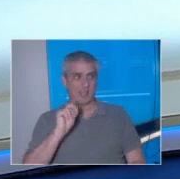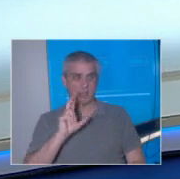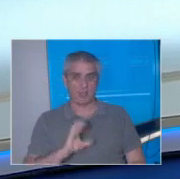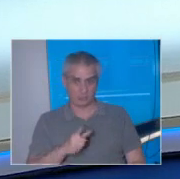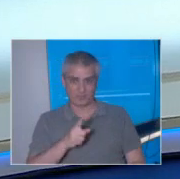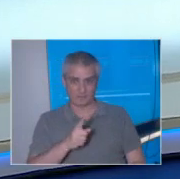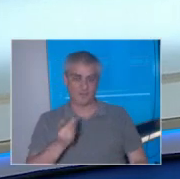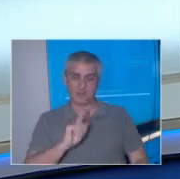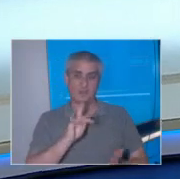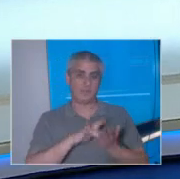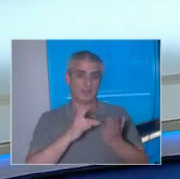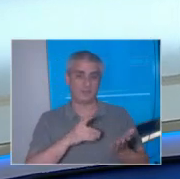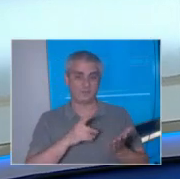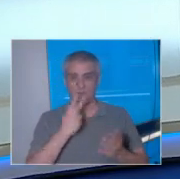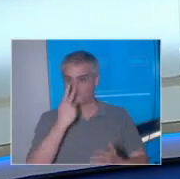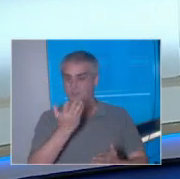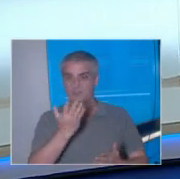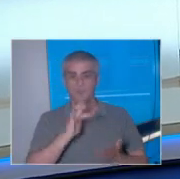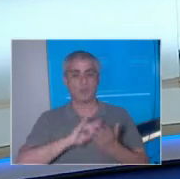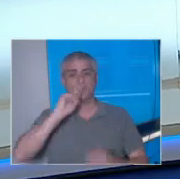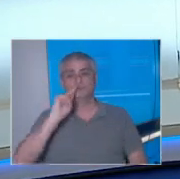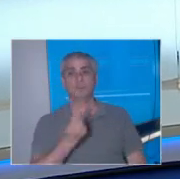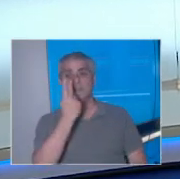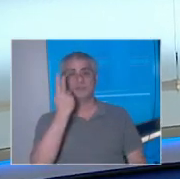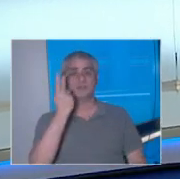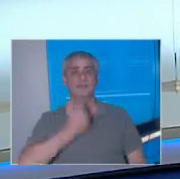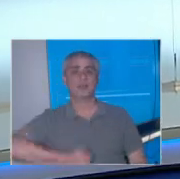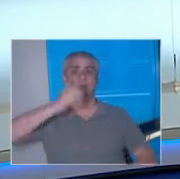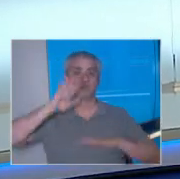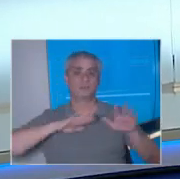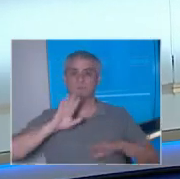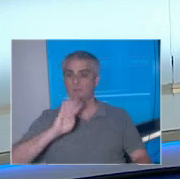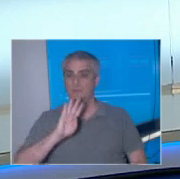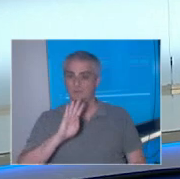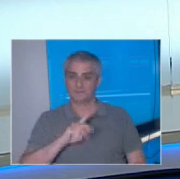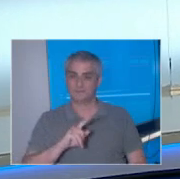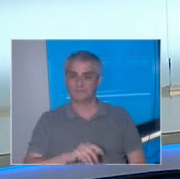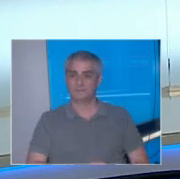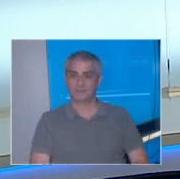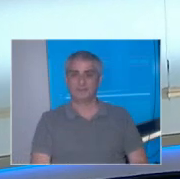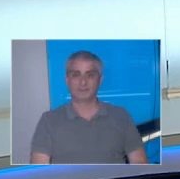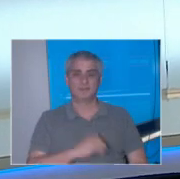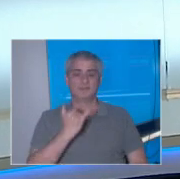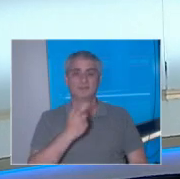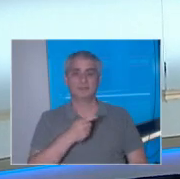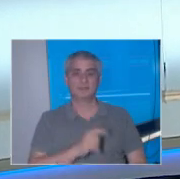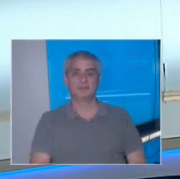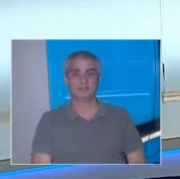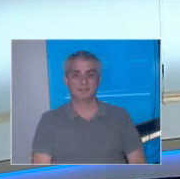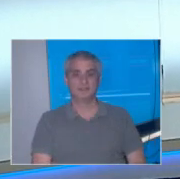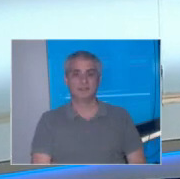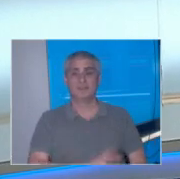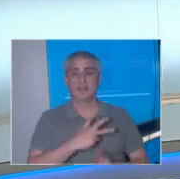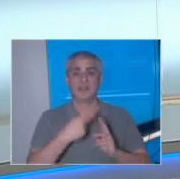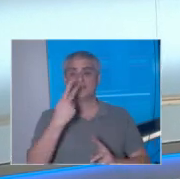שנקרא, נפקד באירוע הזה. בואו נלך למקום השני, גבירותיי ורבותיי, ראש הממשלה בנימין נתניהו. איזה ביקורת אנחנו מעבירים. כן, תמיד.